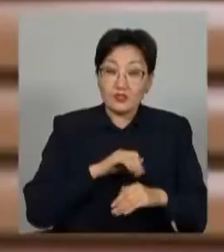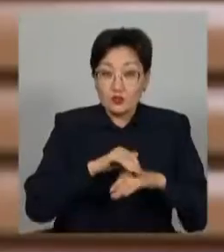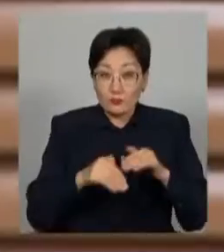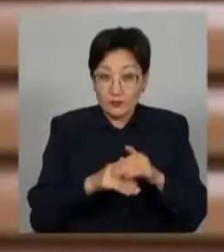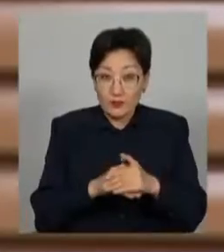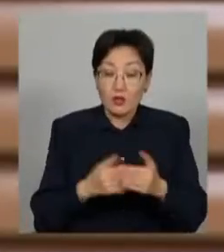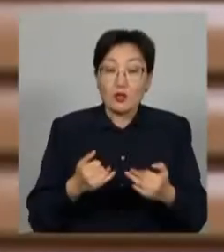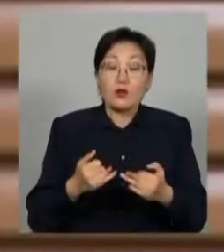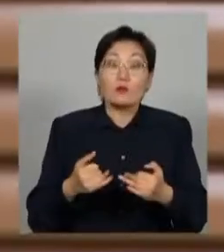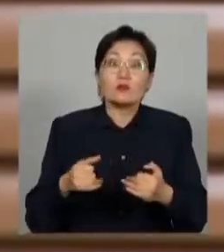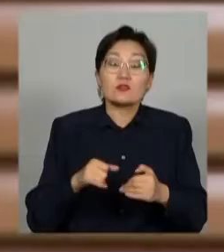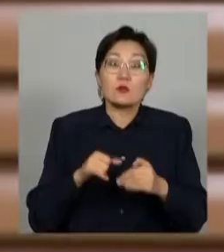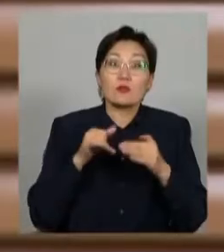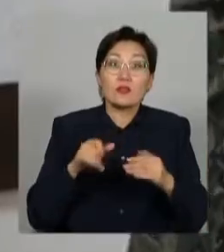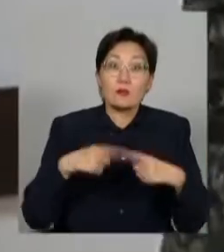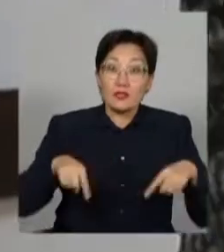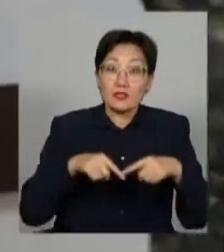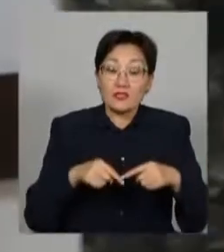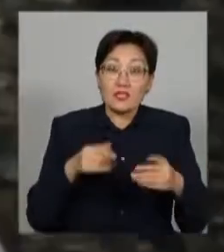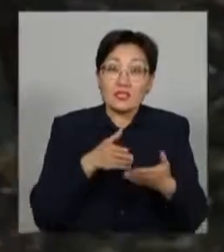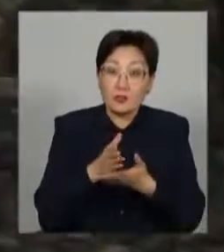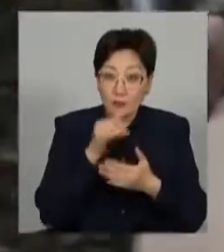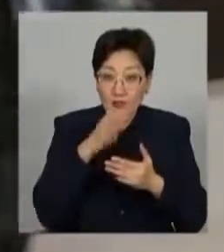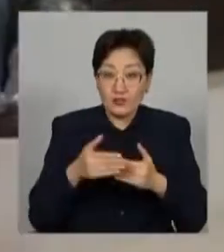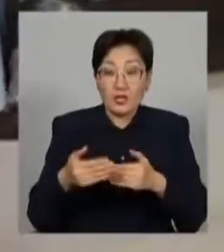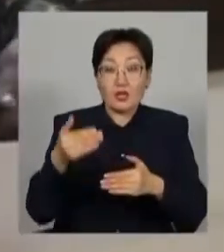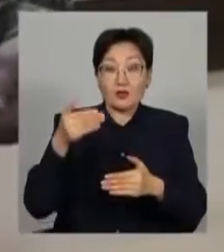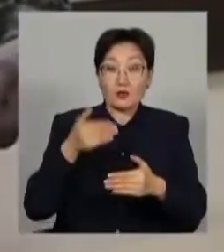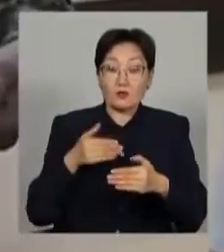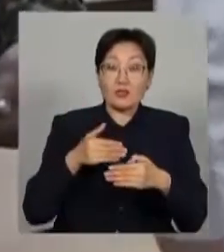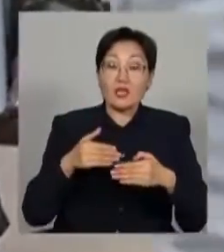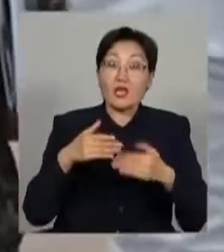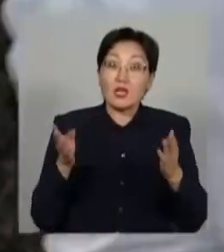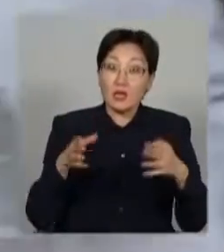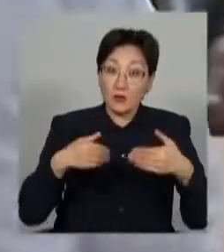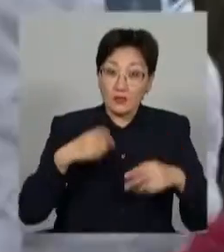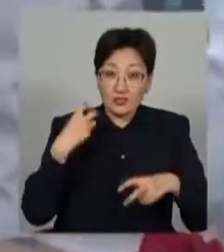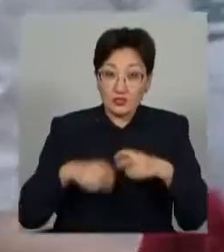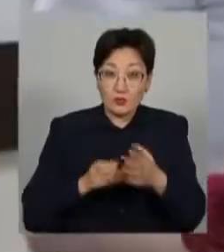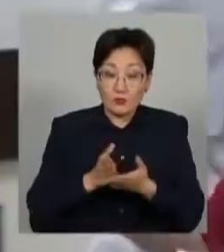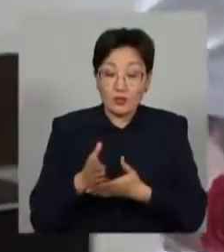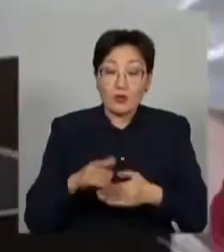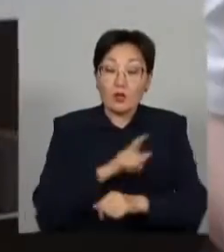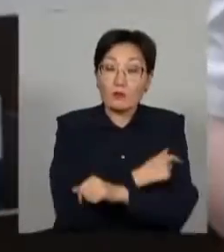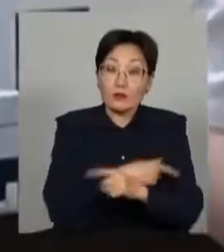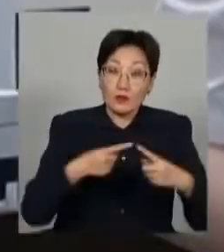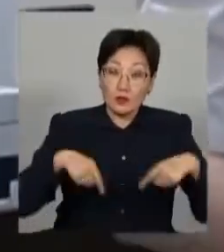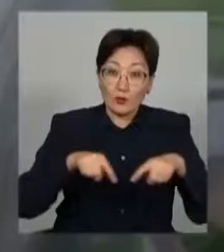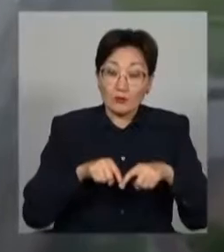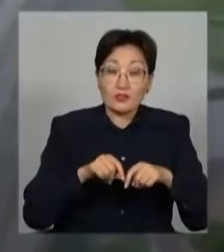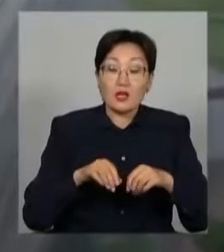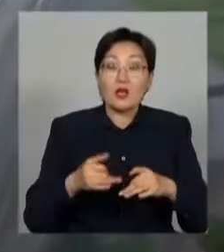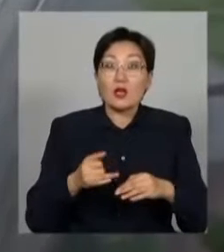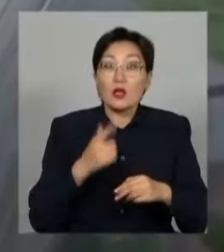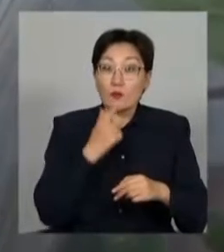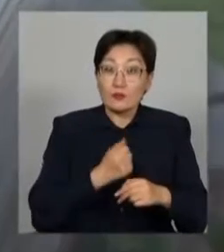қалған. Оларды қуып келгендер мекеменің алдынан кіре алмағандықтан артқы қақпаны сындырып кірген екен. Елу шақтада медицина орталығын қиратып бас сауға алған